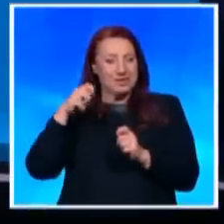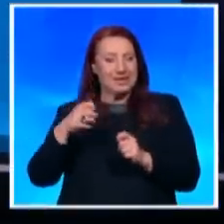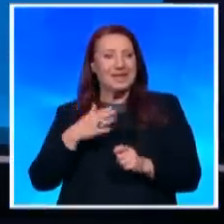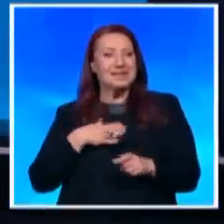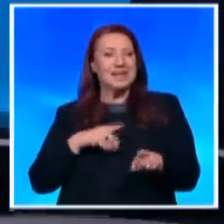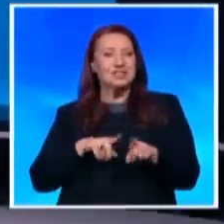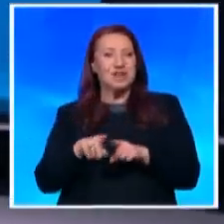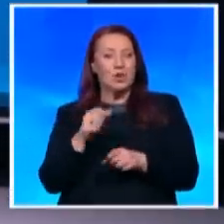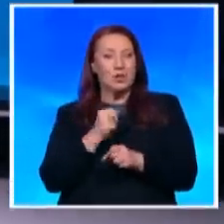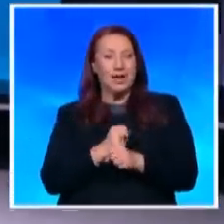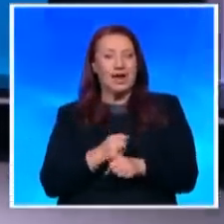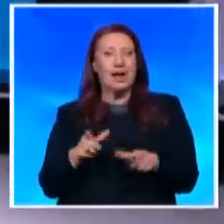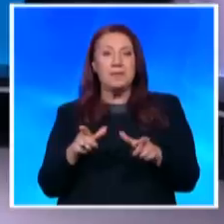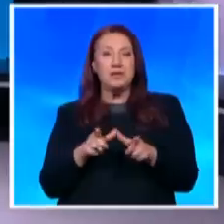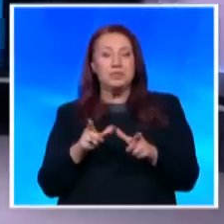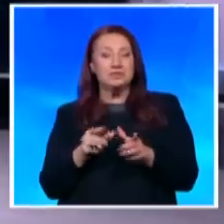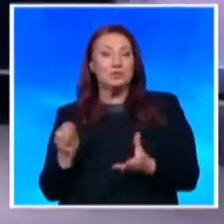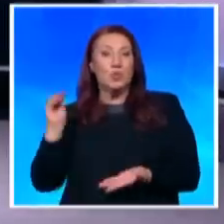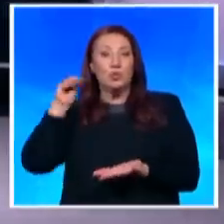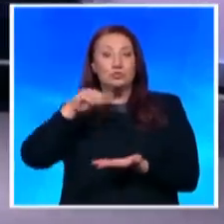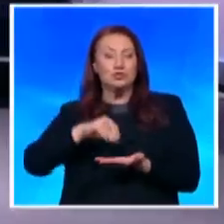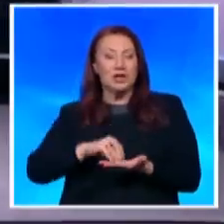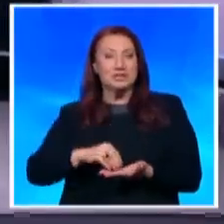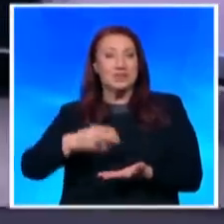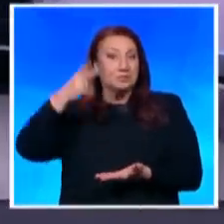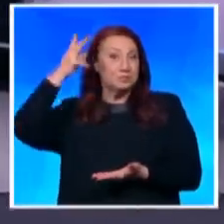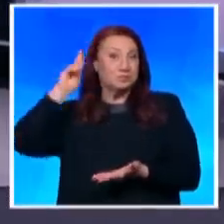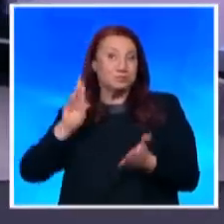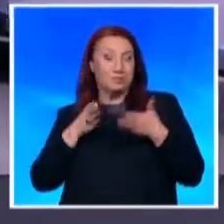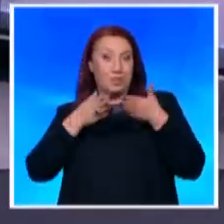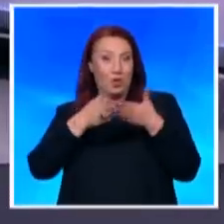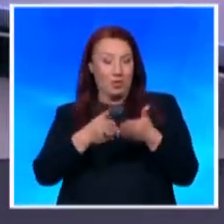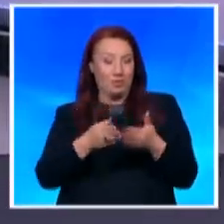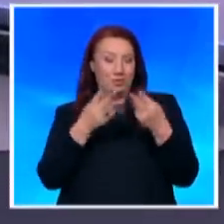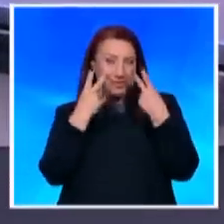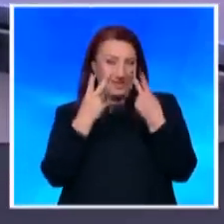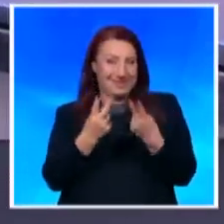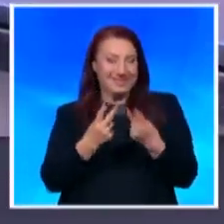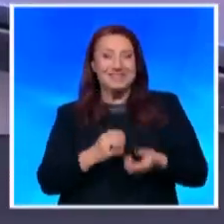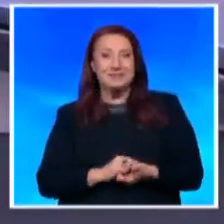екипажа на фрегатата Дръзки и беше на бойно учение с военноморските ни сили. Останете с BTV.